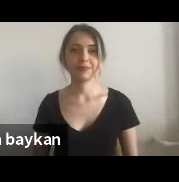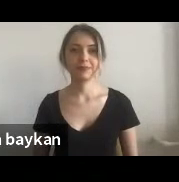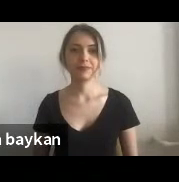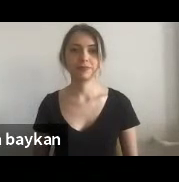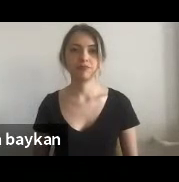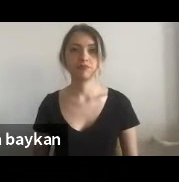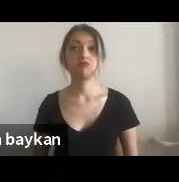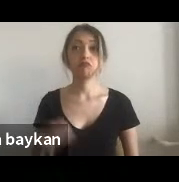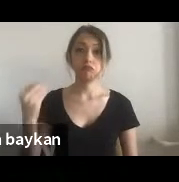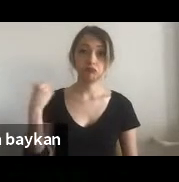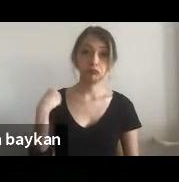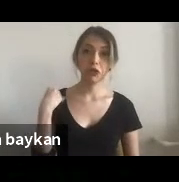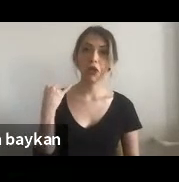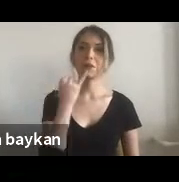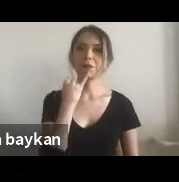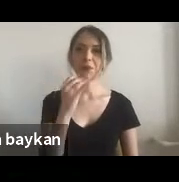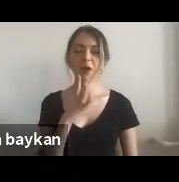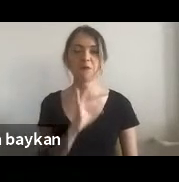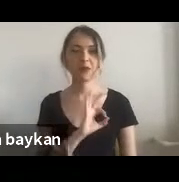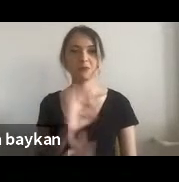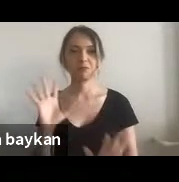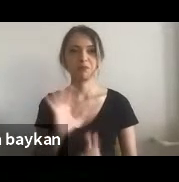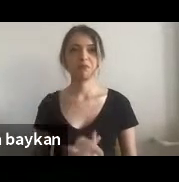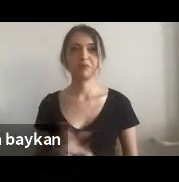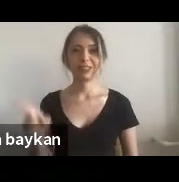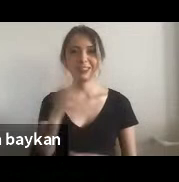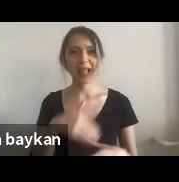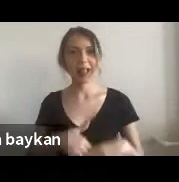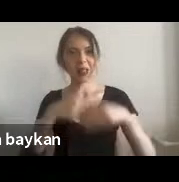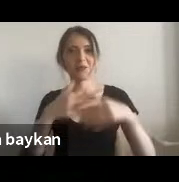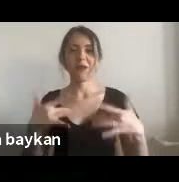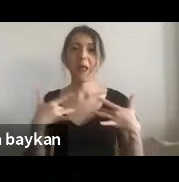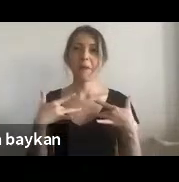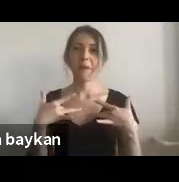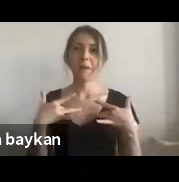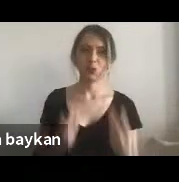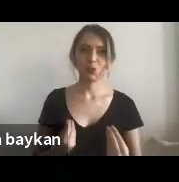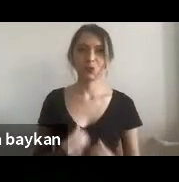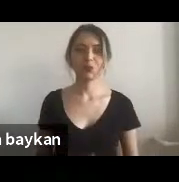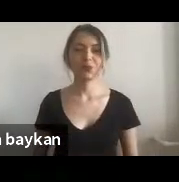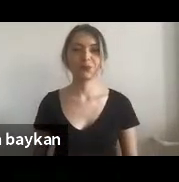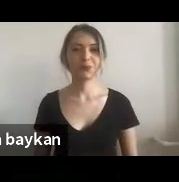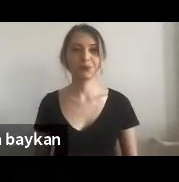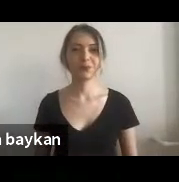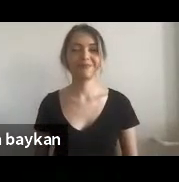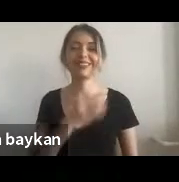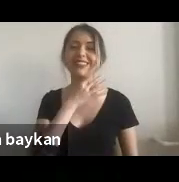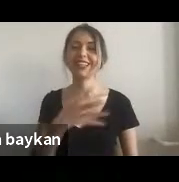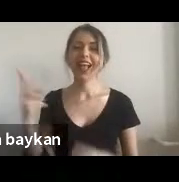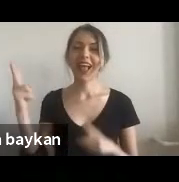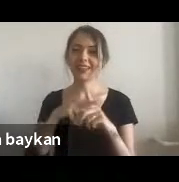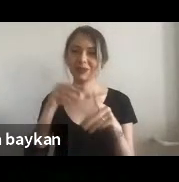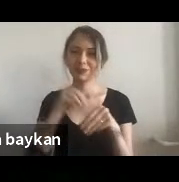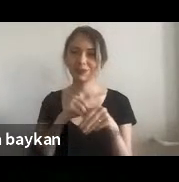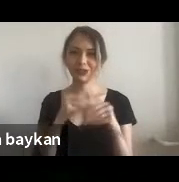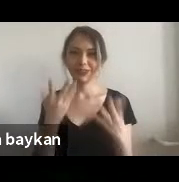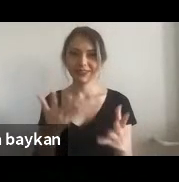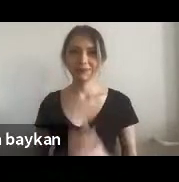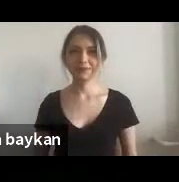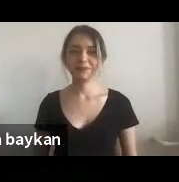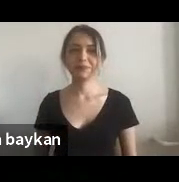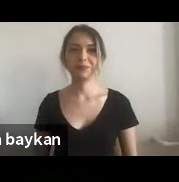Birçok yeni misafirimiz var bugün. Sizlerle tanışmaktan çok memnun olduk. Teşekkür ediyoruz katıldığınız için.